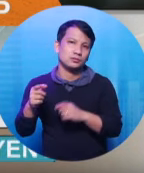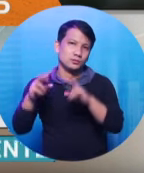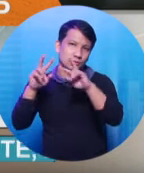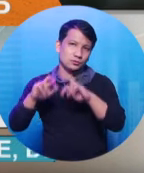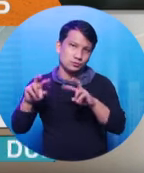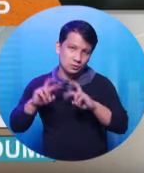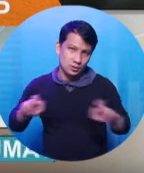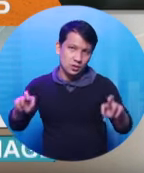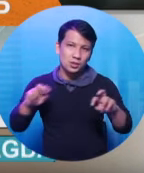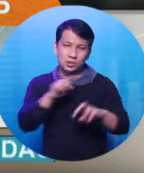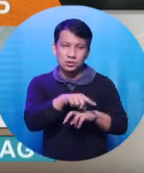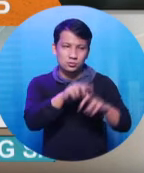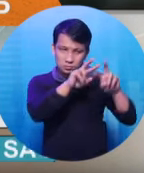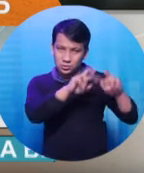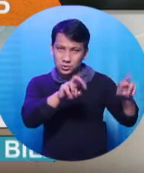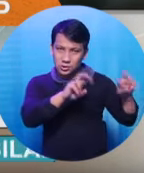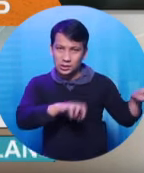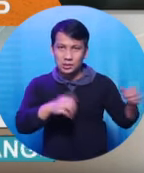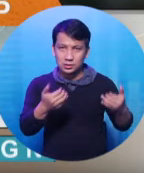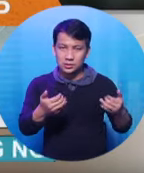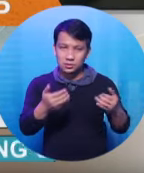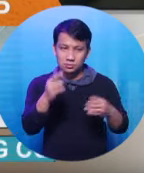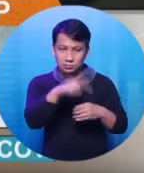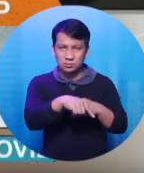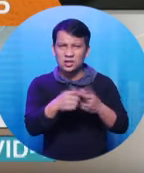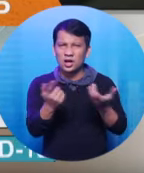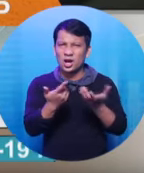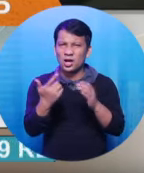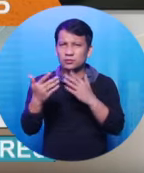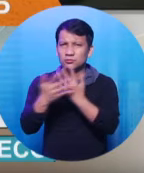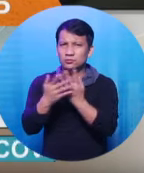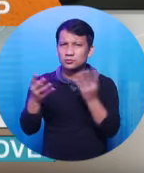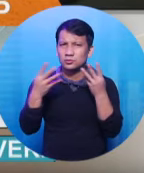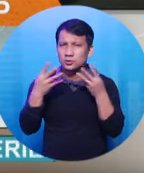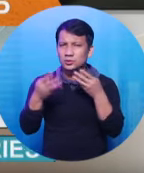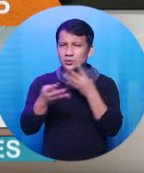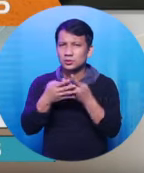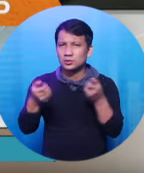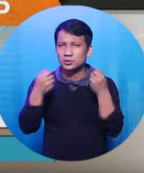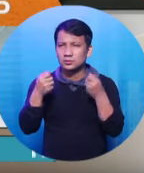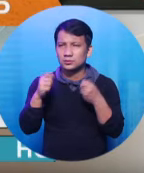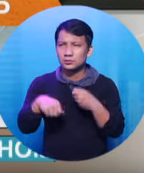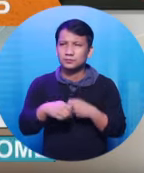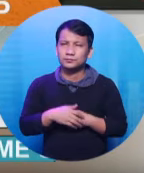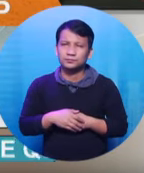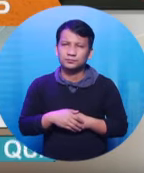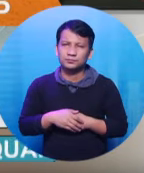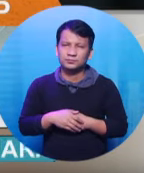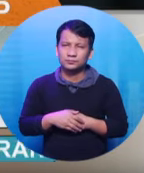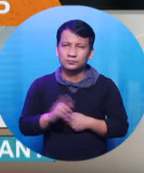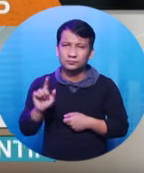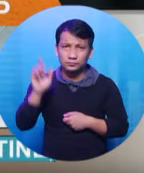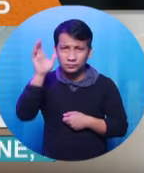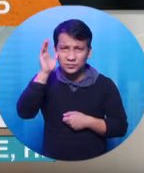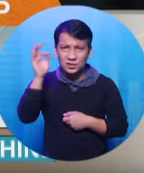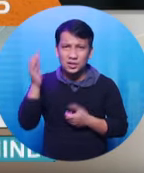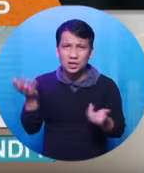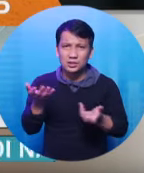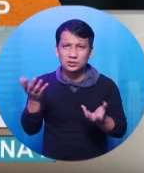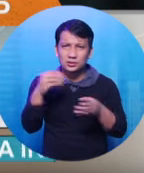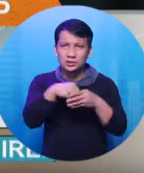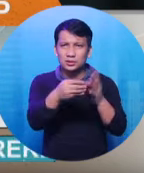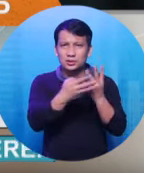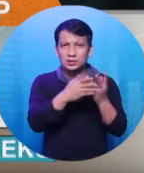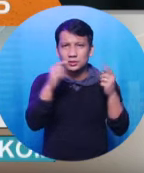So, na-inquest po siya at ngayon nasa kulungan. Anong kulungan po ito, si Mr. Carson Faye? Apo,